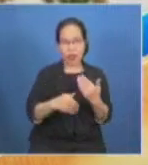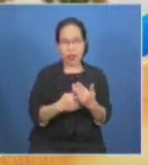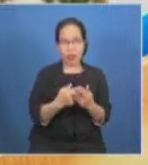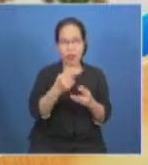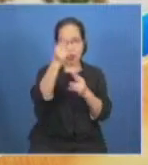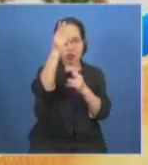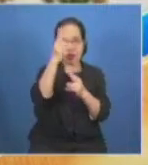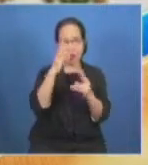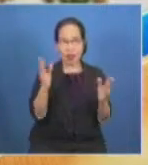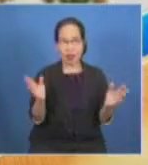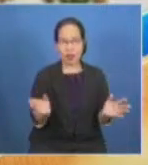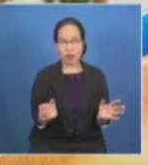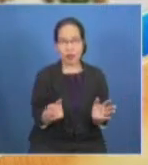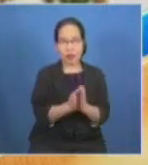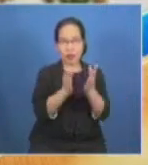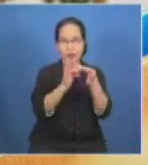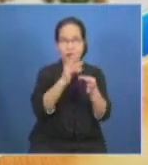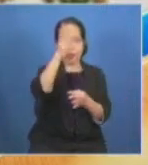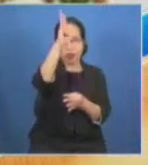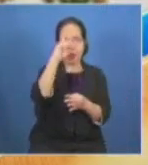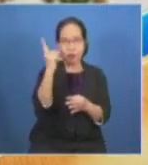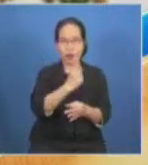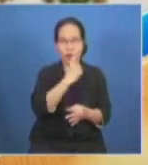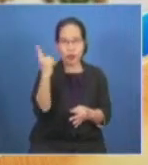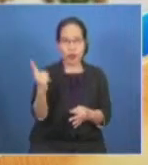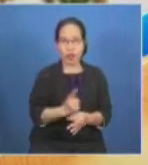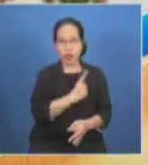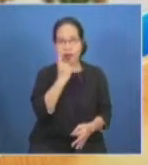To God belong all glory and honor forever.